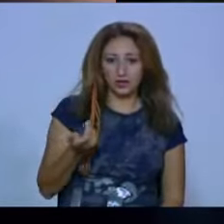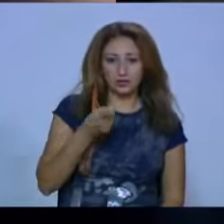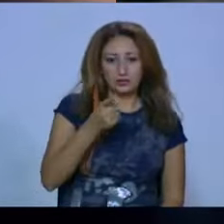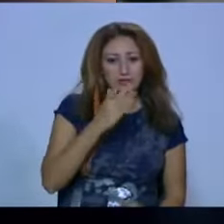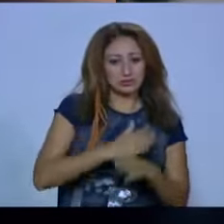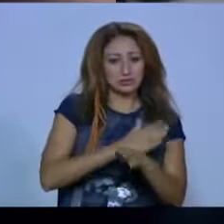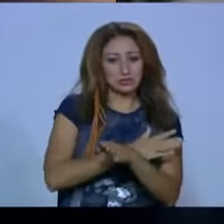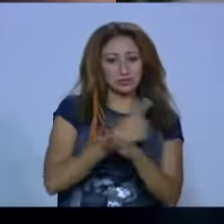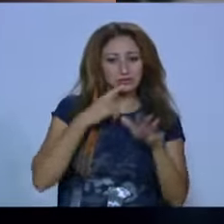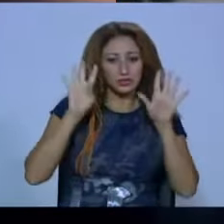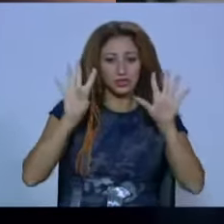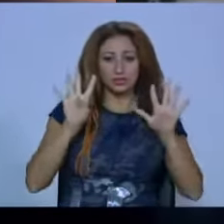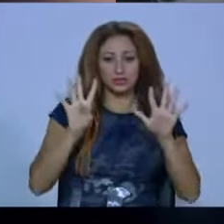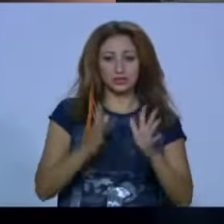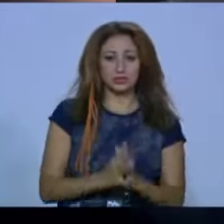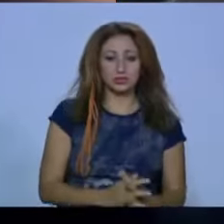فتعبت.